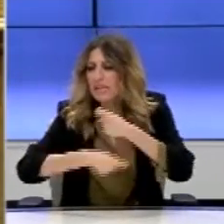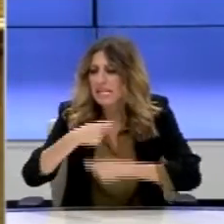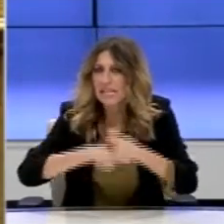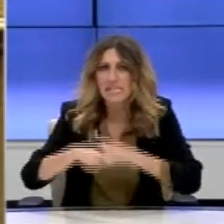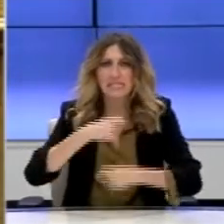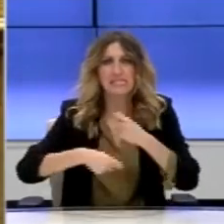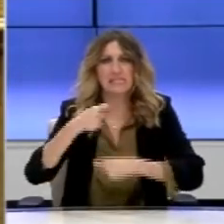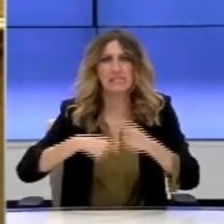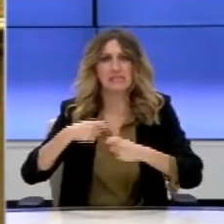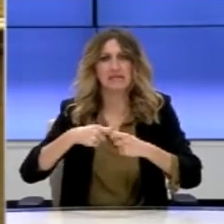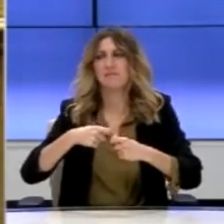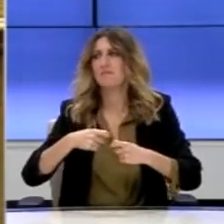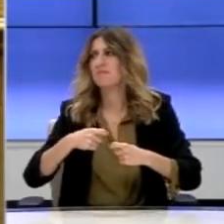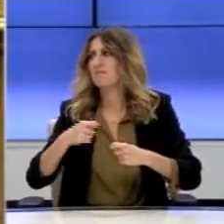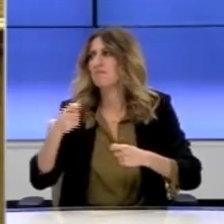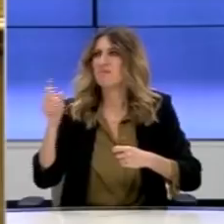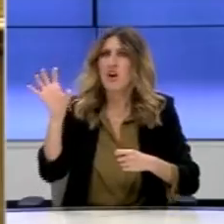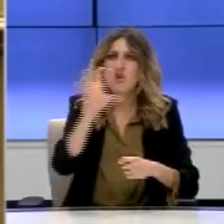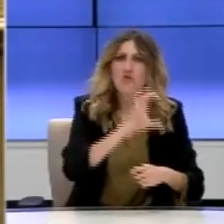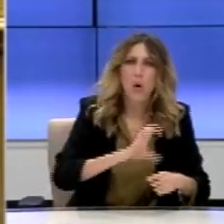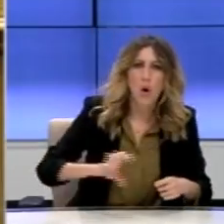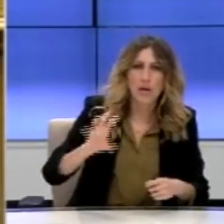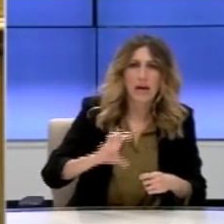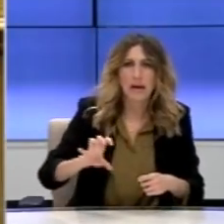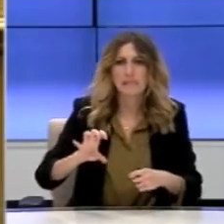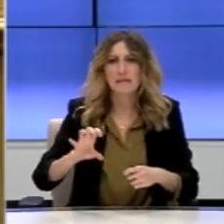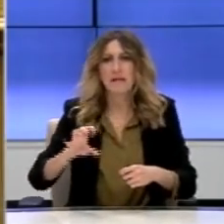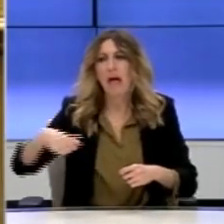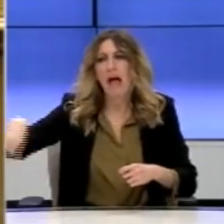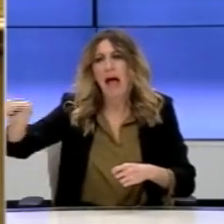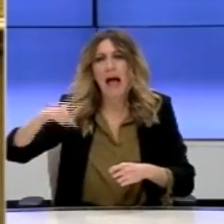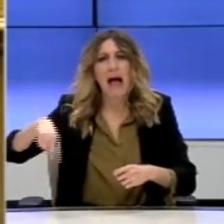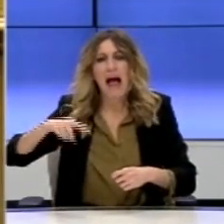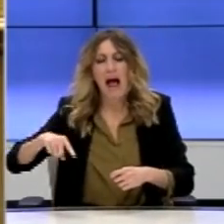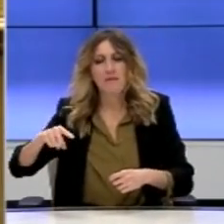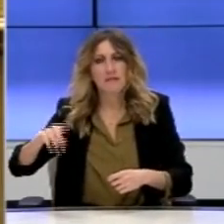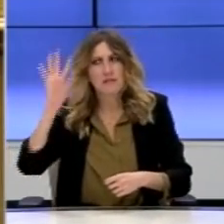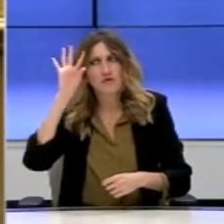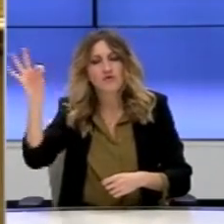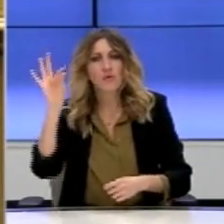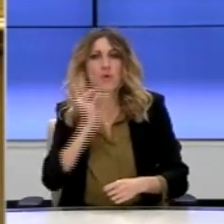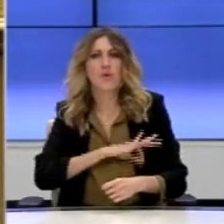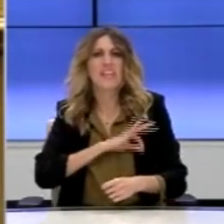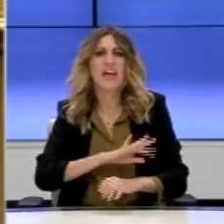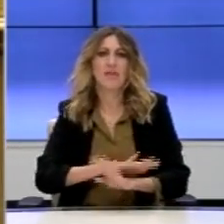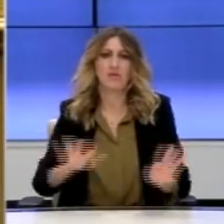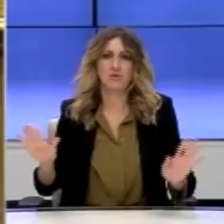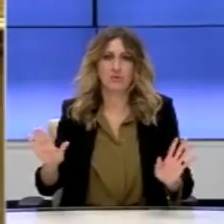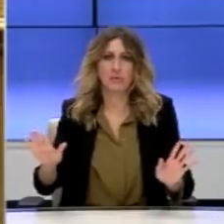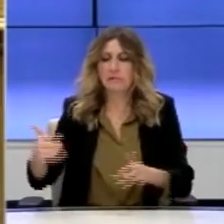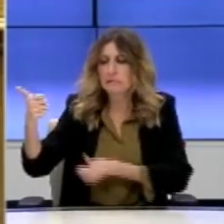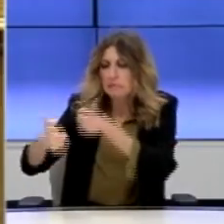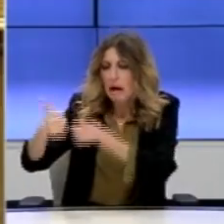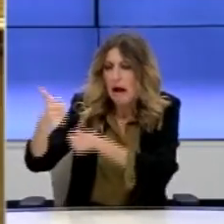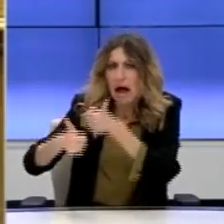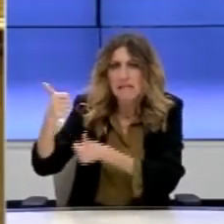κέρδος και το κυνήγι των διαφόρων επικίνδυνων ανταγωνισμών. Αυτό βέβαια καθόλου δεν